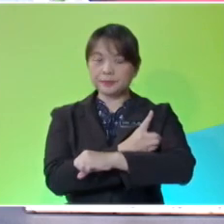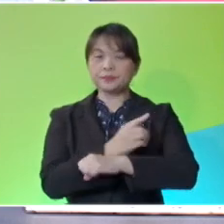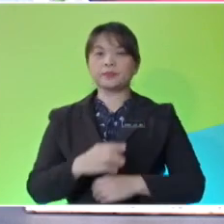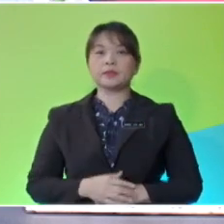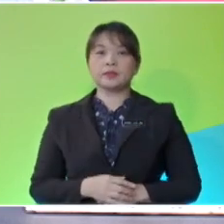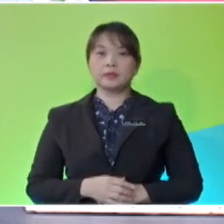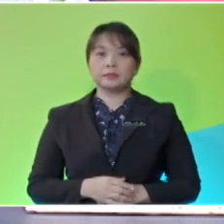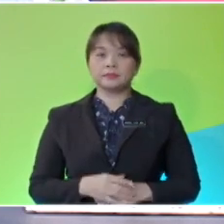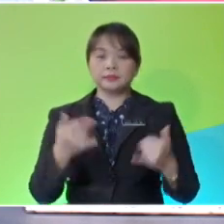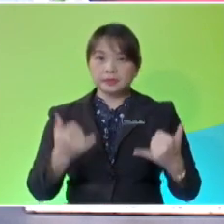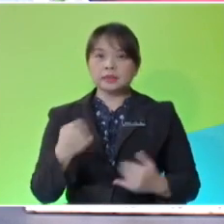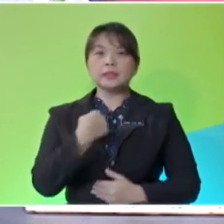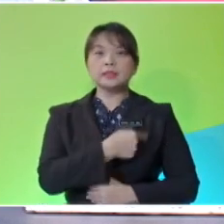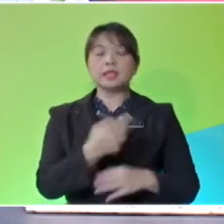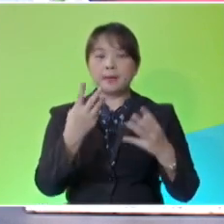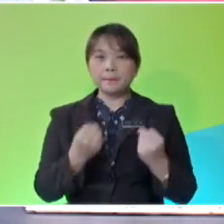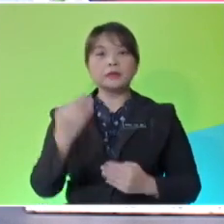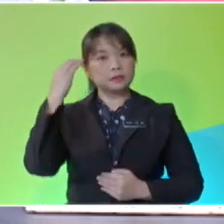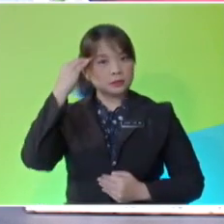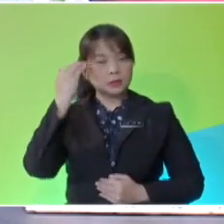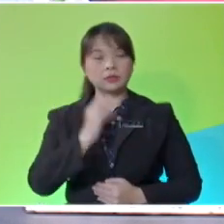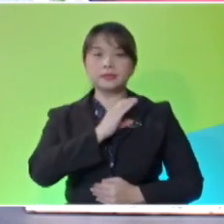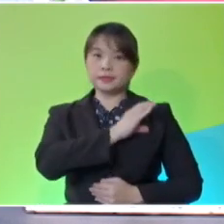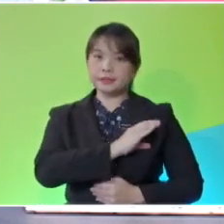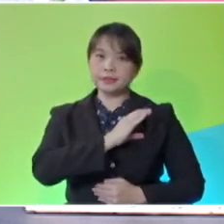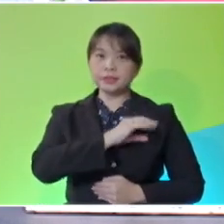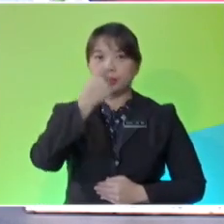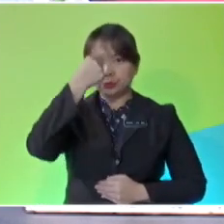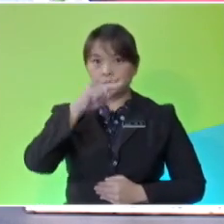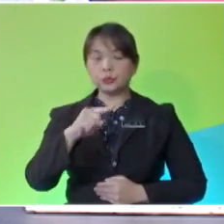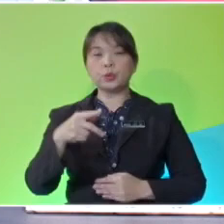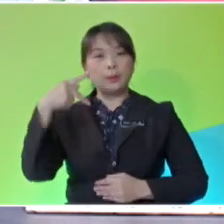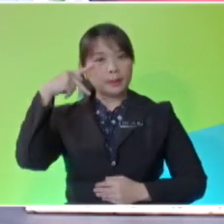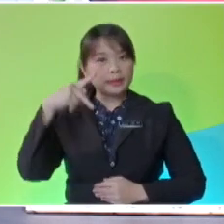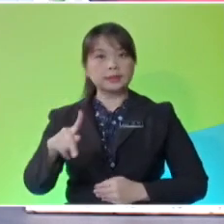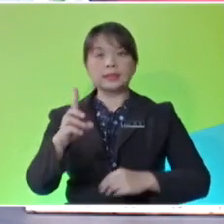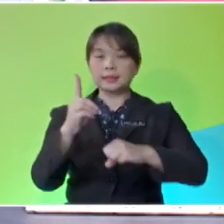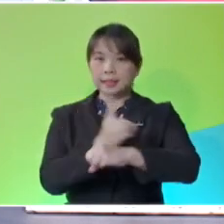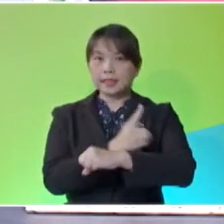kita nak tahu ciri-ciri untuk peredaran macam-macam